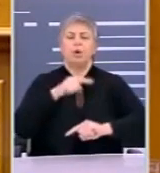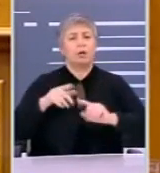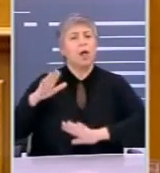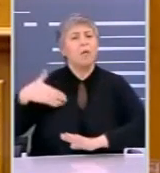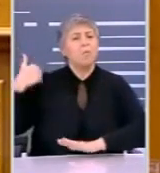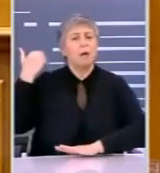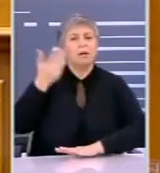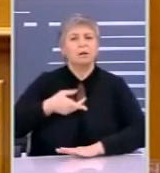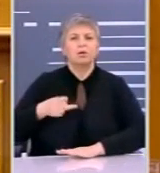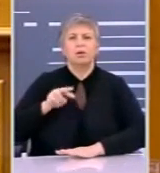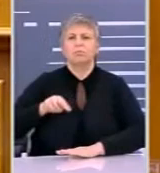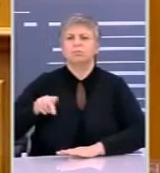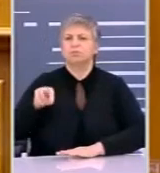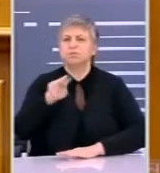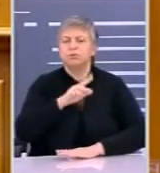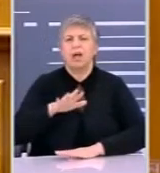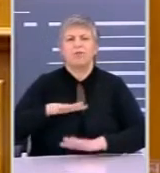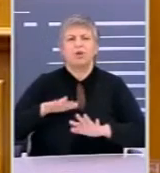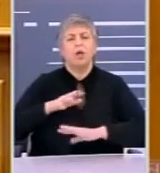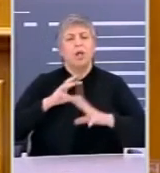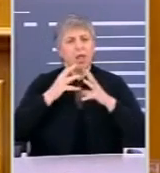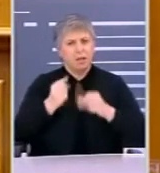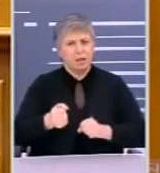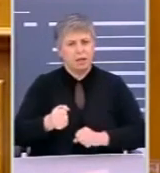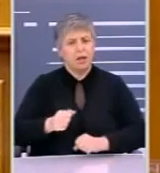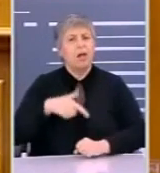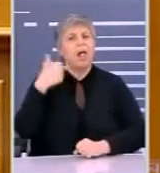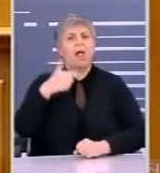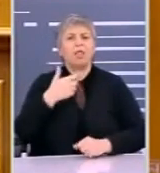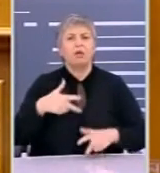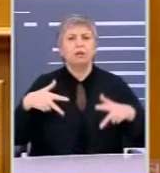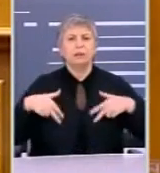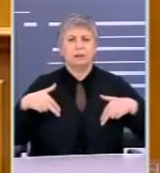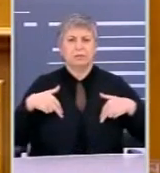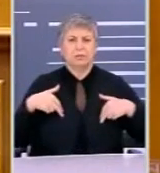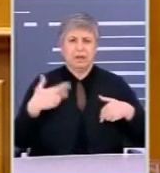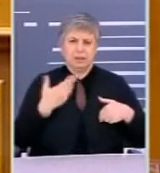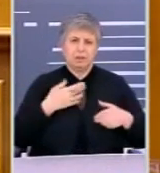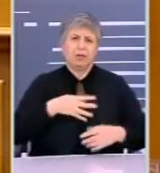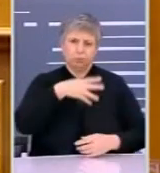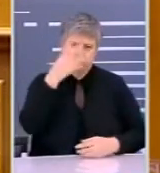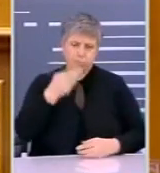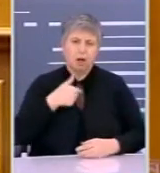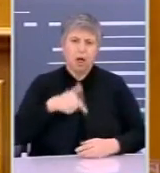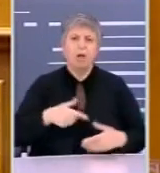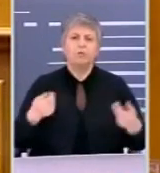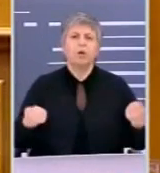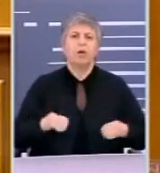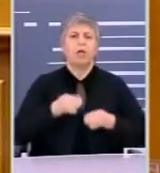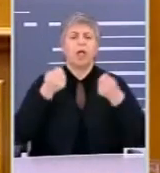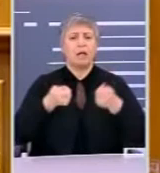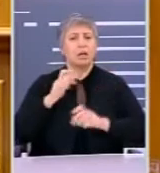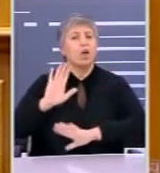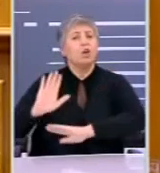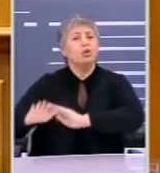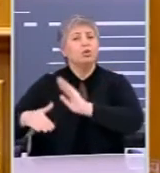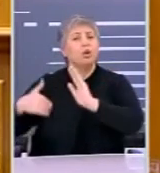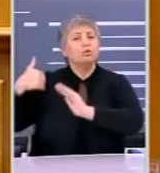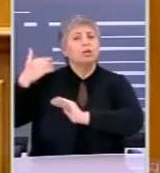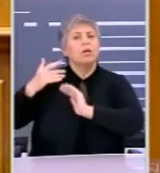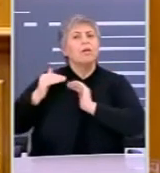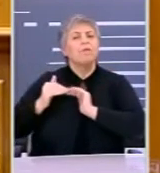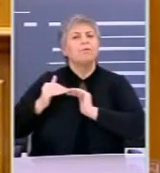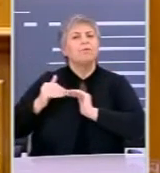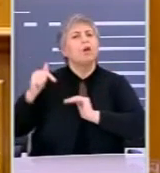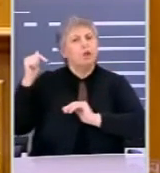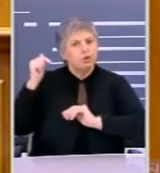ποτέ αν δεν υπήρχε αυτή η κυβέρνηση. Άλλωστε, γιατί δεν έγινε τόσα χρόνια; Και είναι τουλάχιστον κωμικό